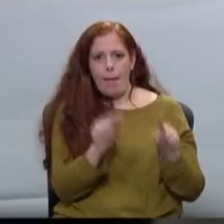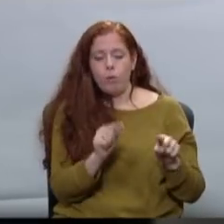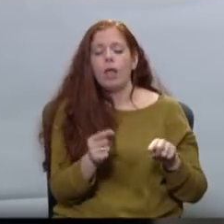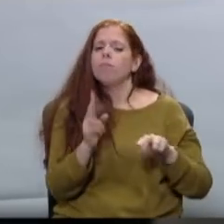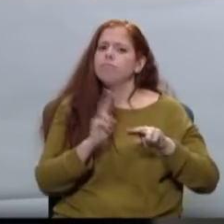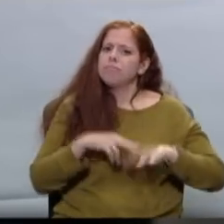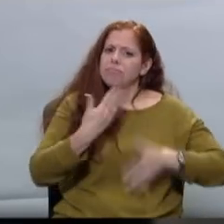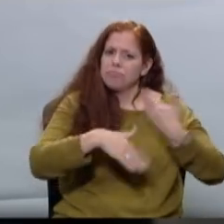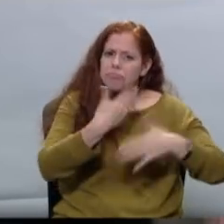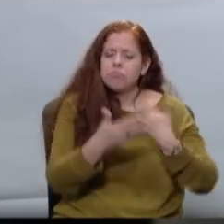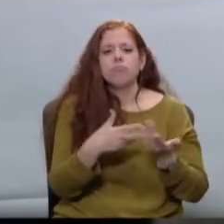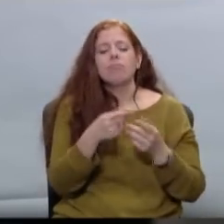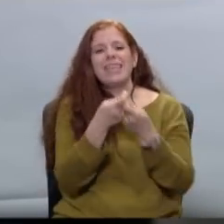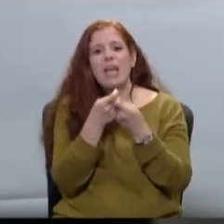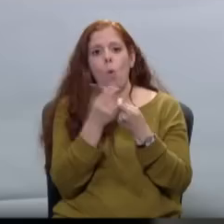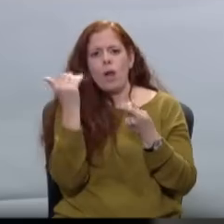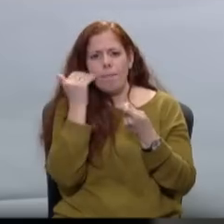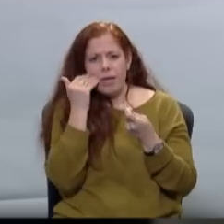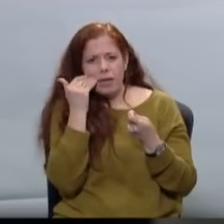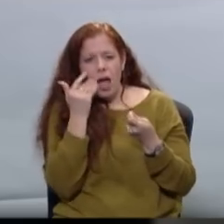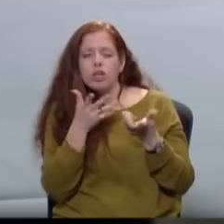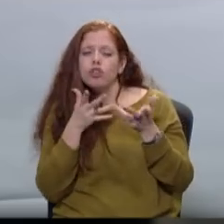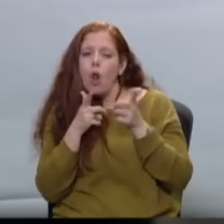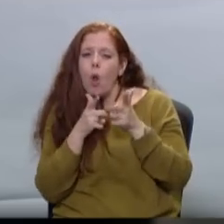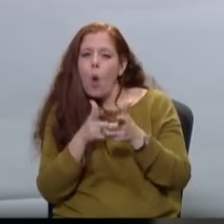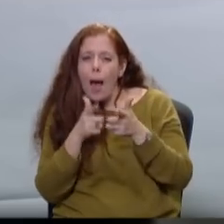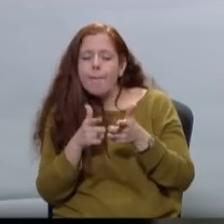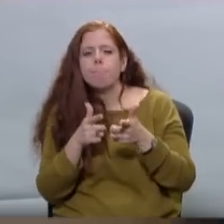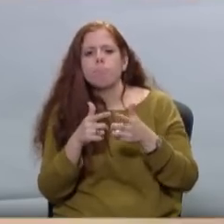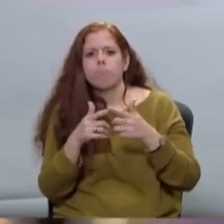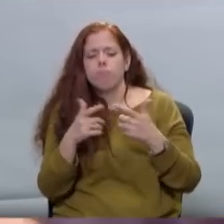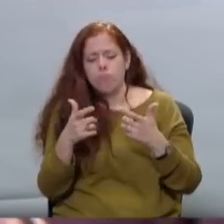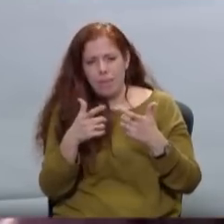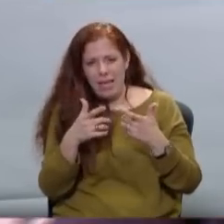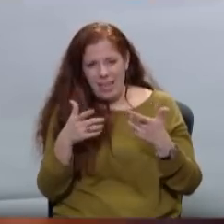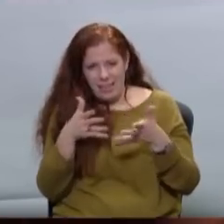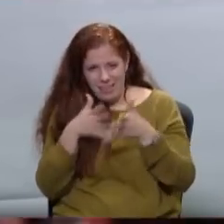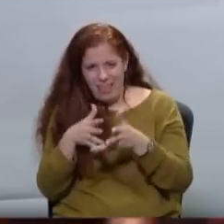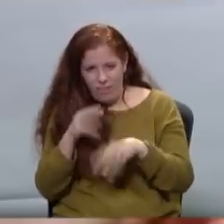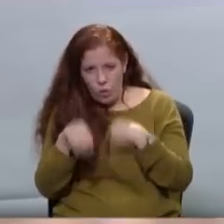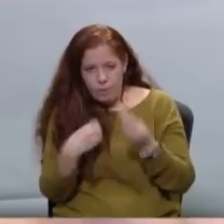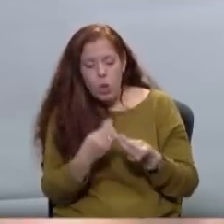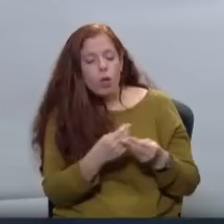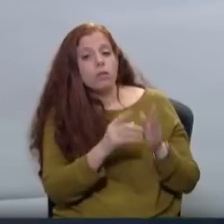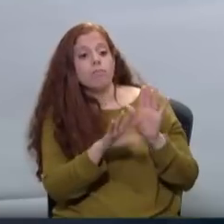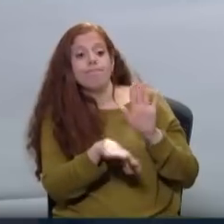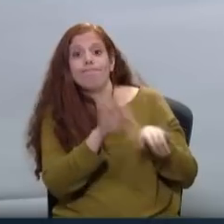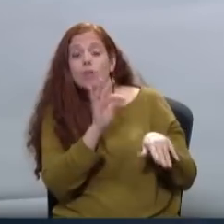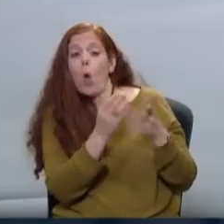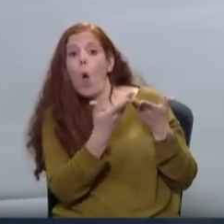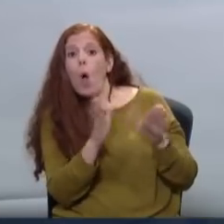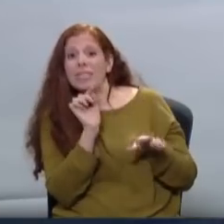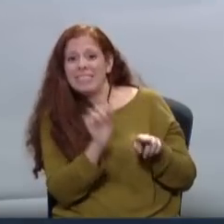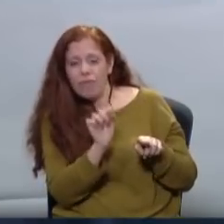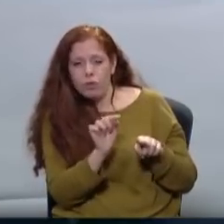אמריקאי שלוחם בתקיפת נערות חרדיות, תקיפות מיניות, חושף אותה בקלונה, מגלה